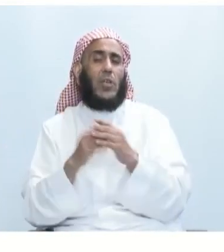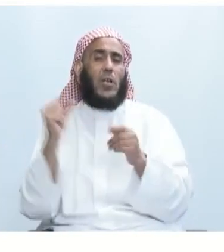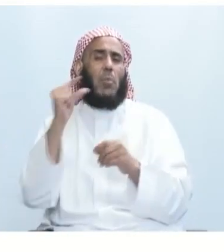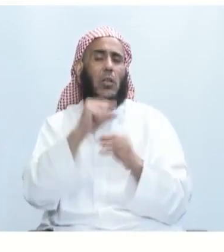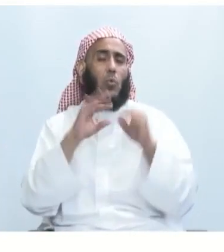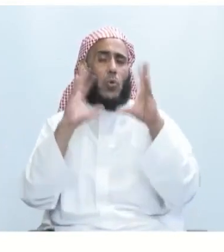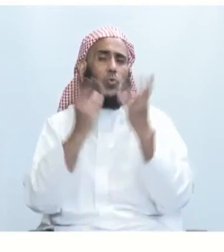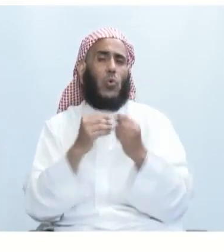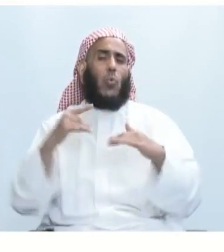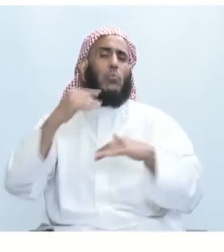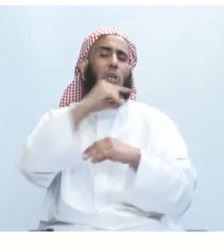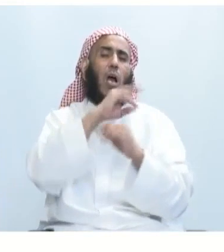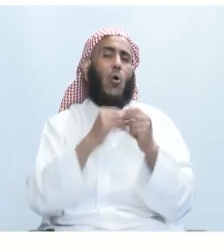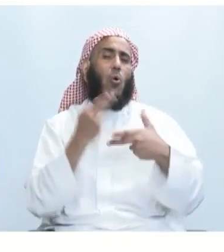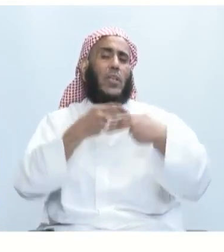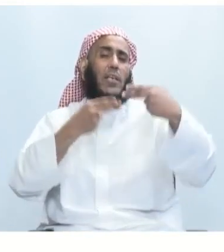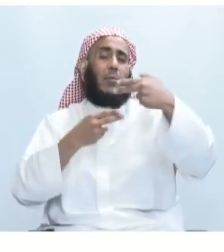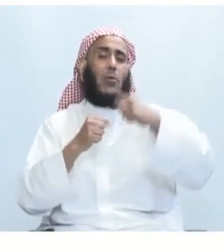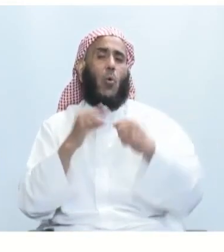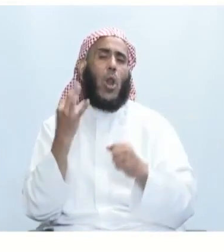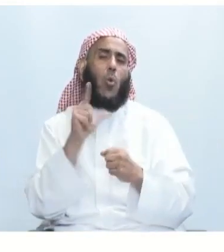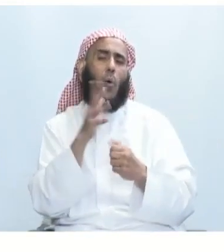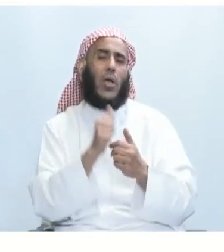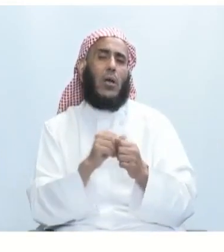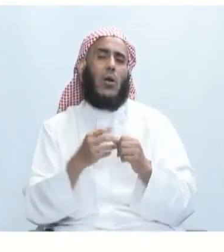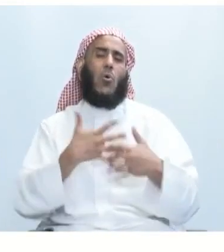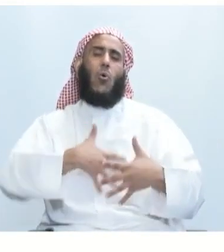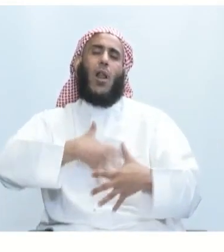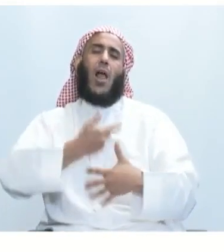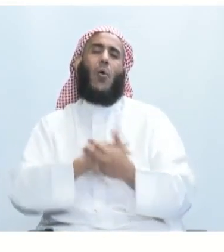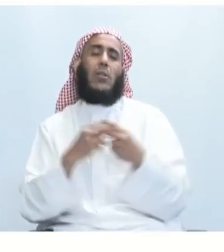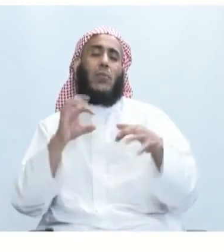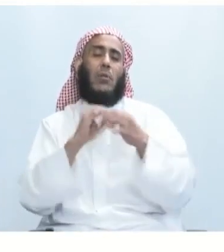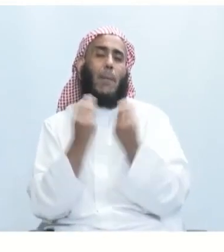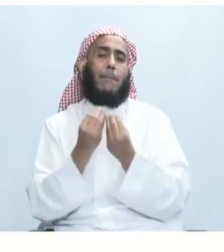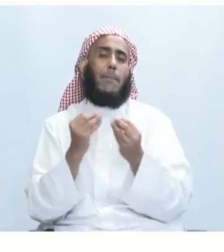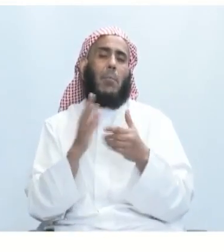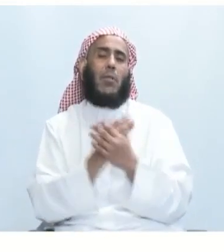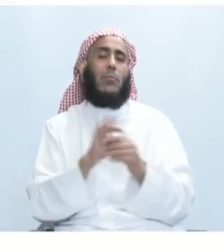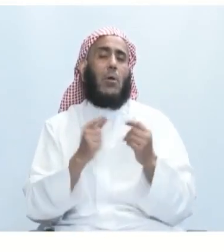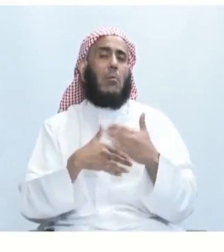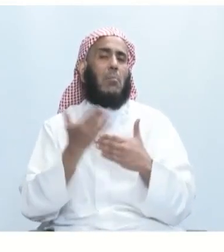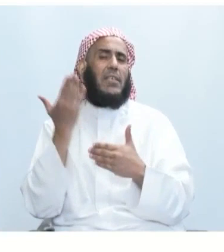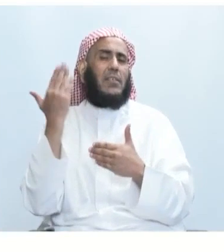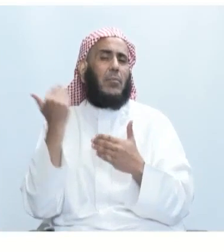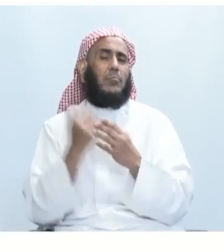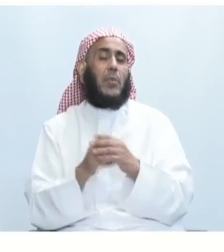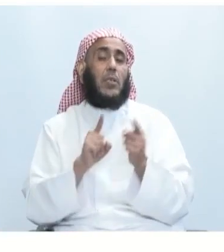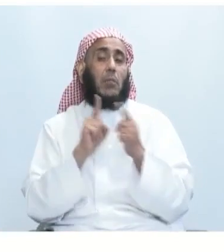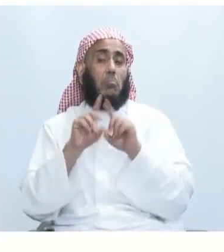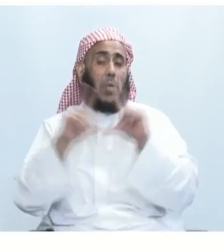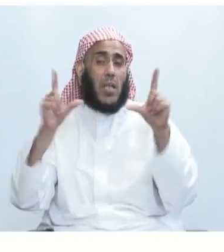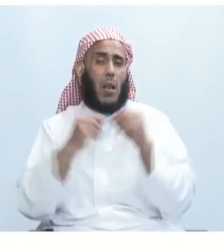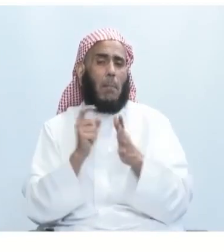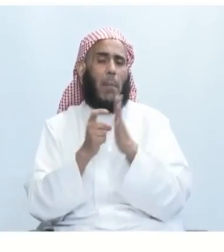وصوره موسيقاه وافكاره وتركيباته اللغويه والعواطف وعلاقه كل ذلك بعضه ببعض مما سبق يتبين ان هناك